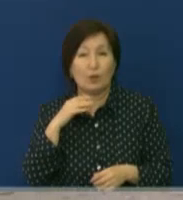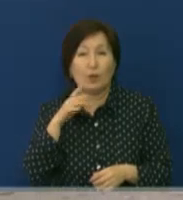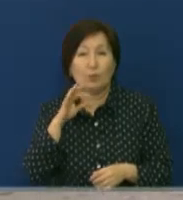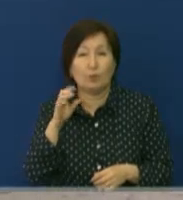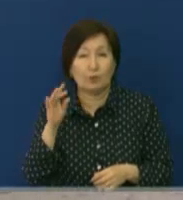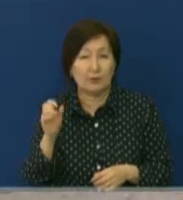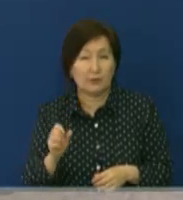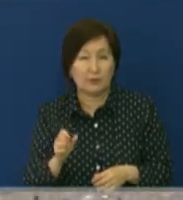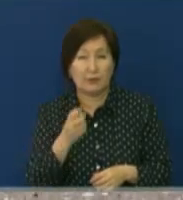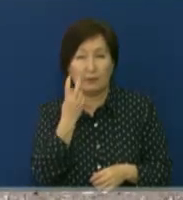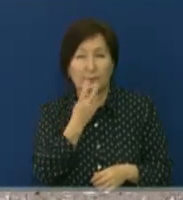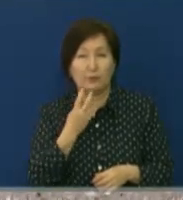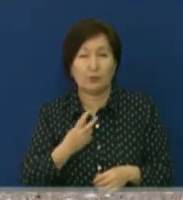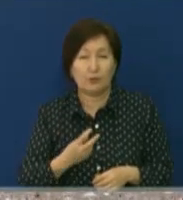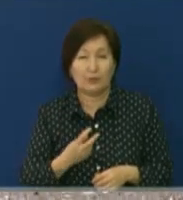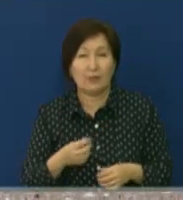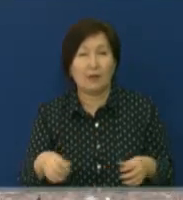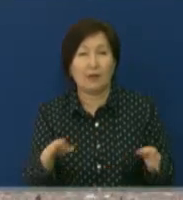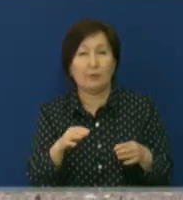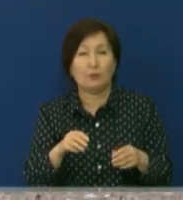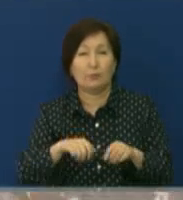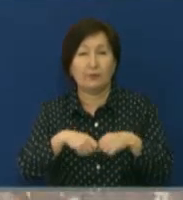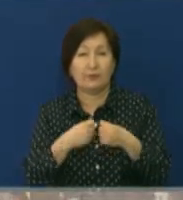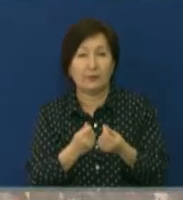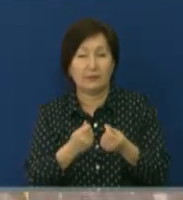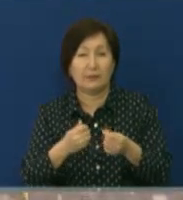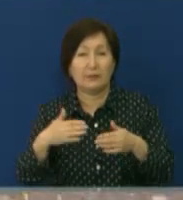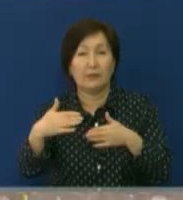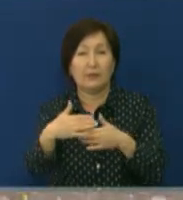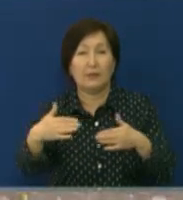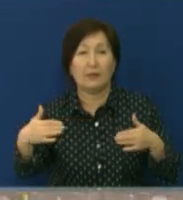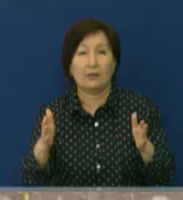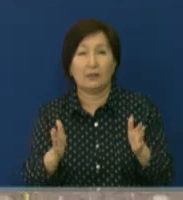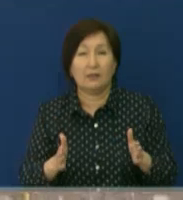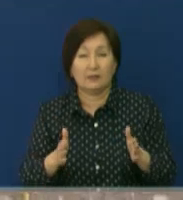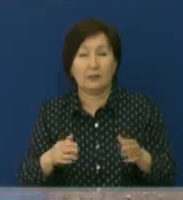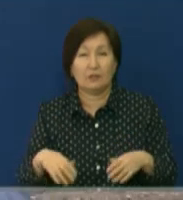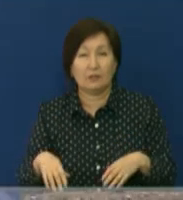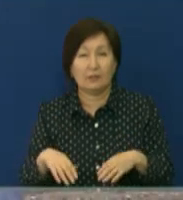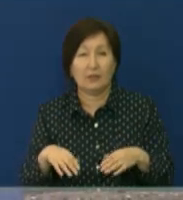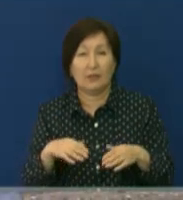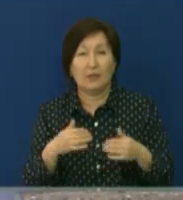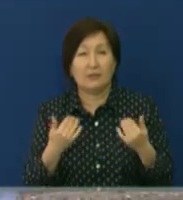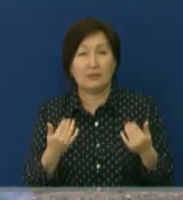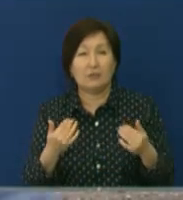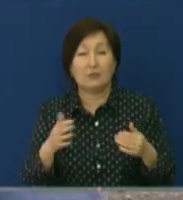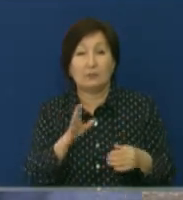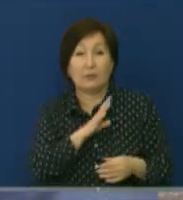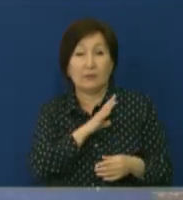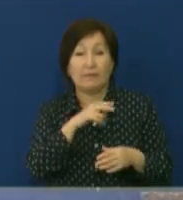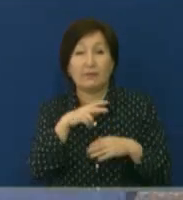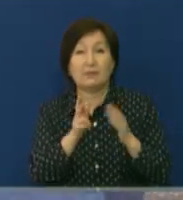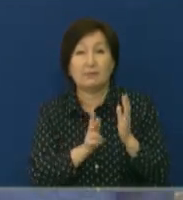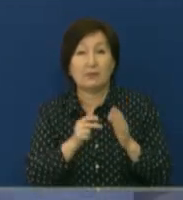ограждение мусорной площадке построены на деньги членов жилищного кооператива и ограждением и восемнадцатом году